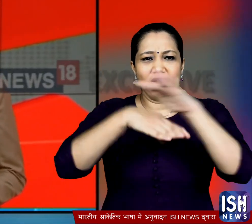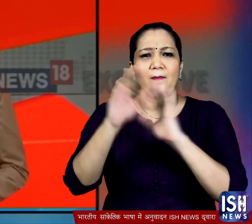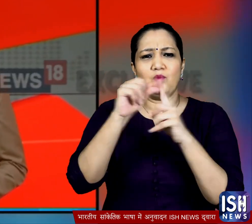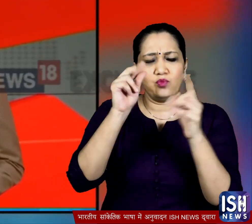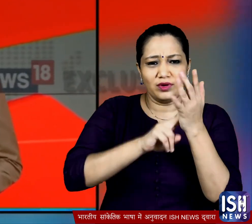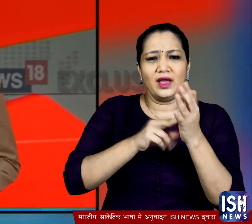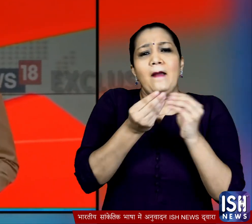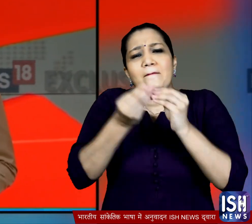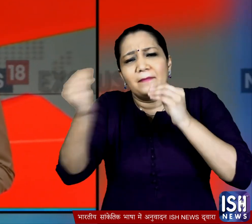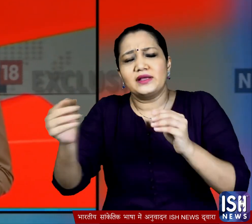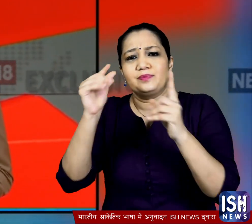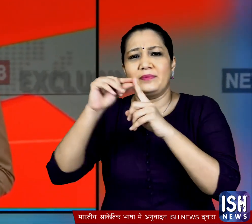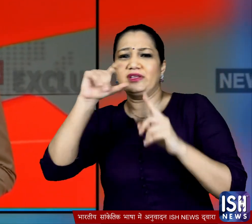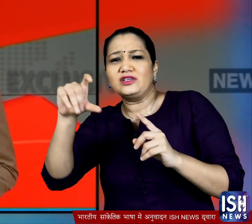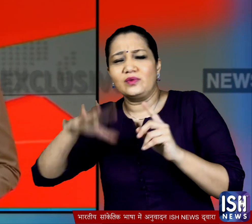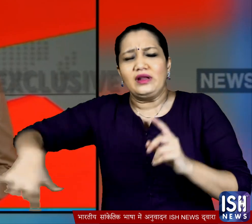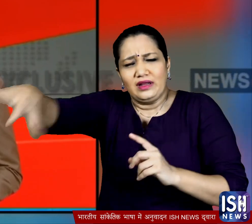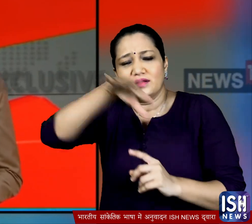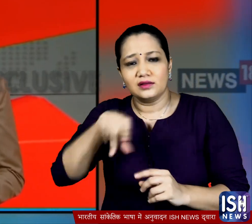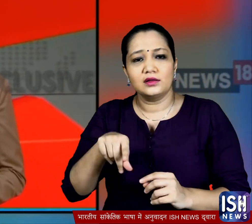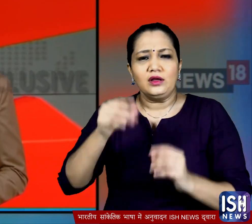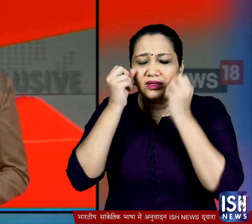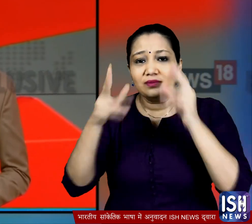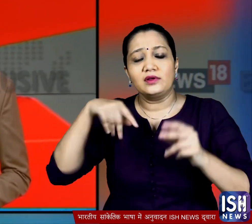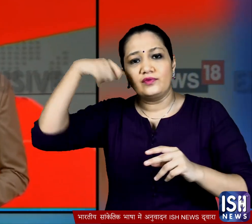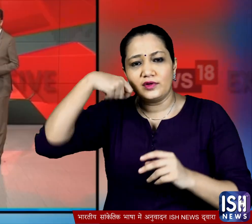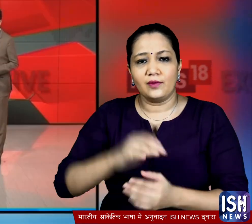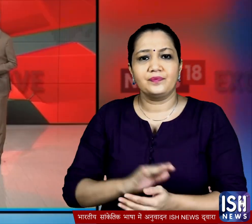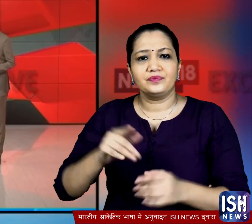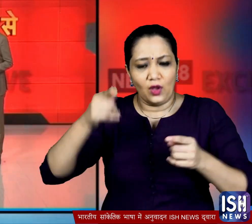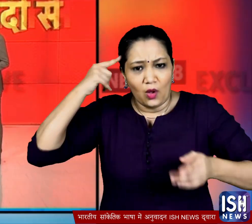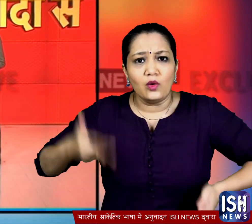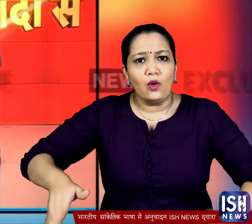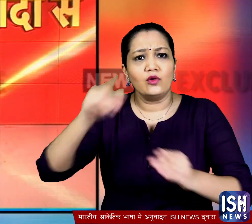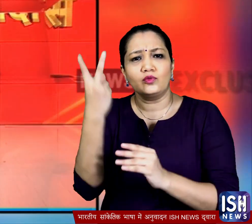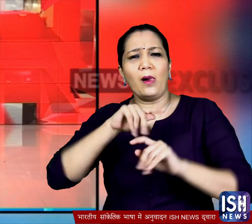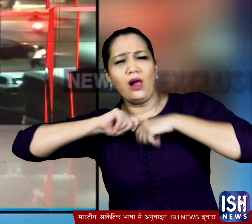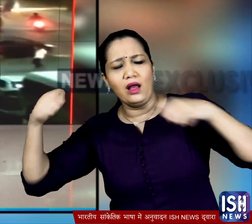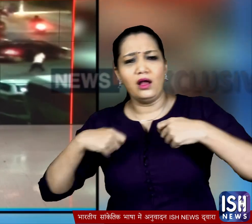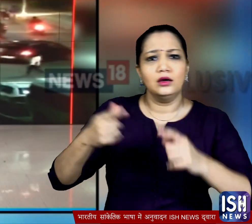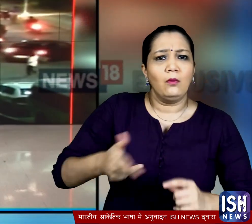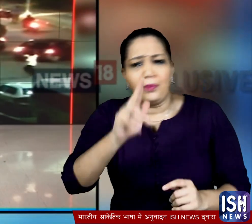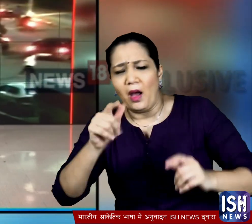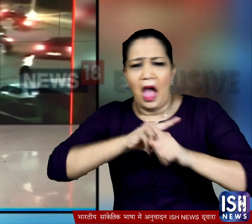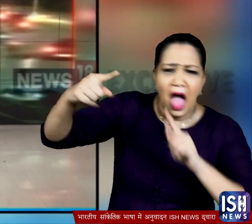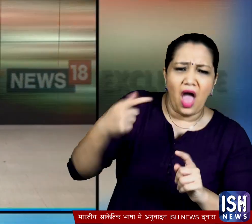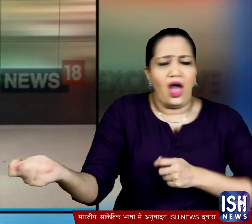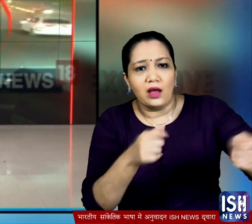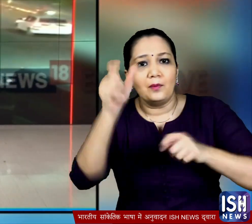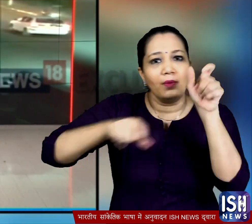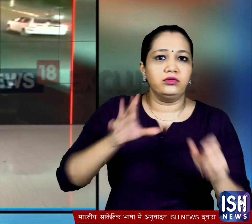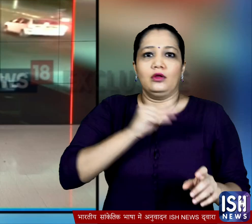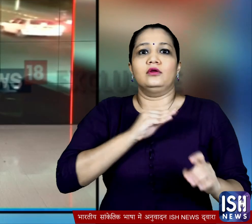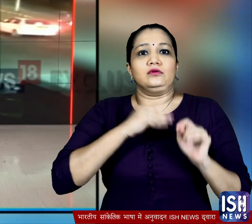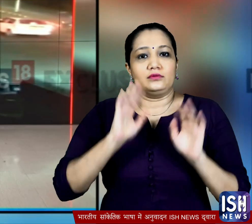महाराष्ट्र के पुणे के पास पिंपरी चिंचवड से डरा देने वाली तस्वीरें सामने आई। वहां बीच सड़क पर 2 बदमाशों ने सरेआम गुंडागर्दी की, जिससे